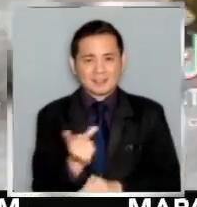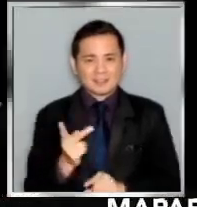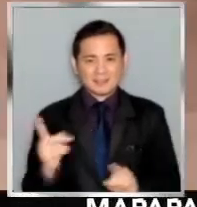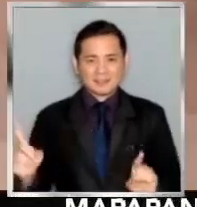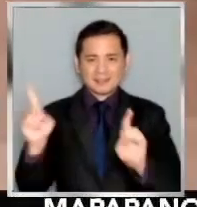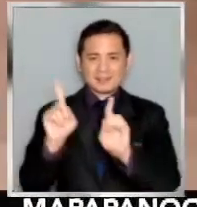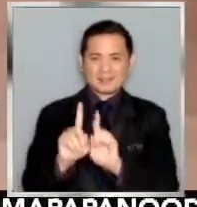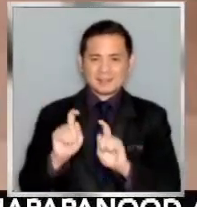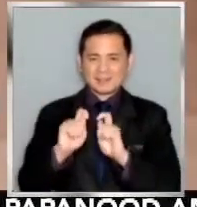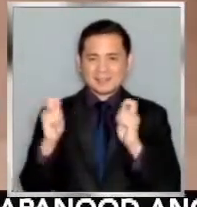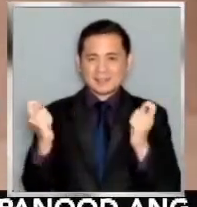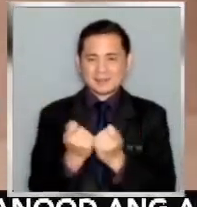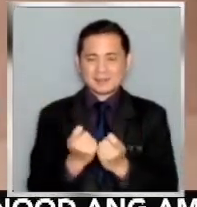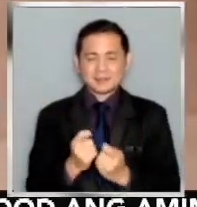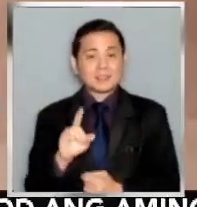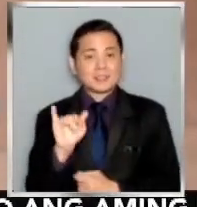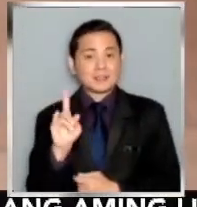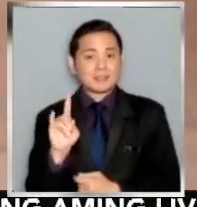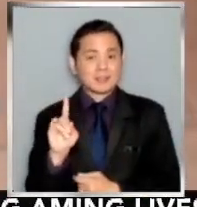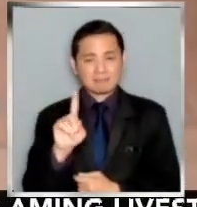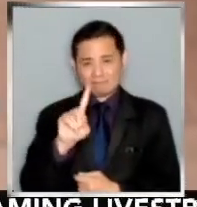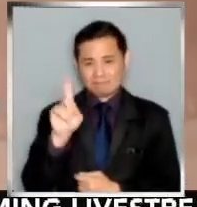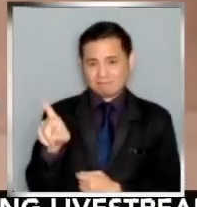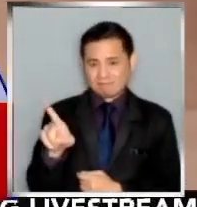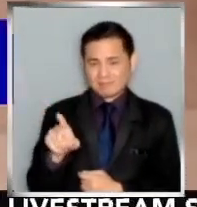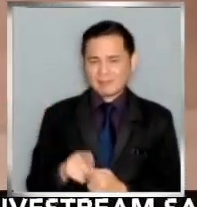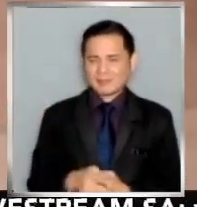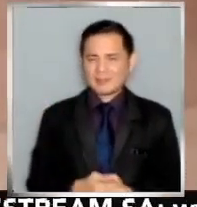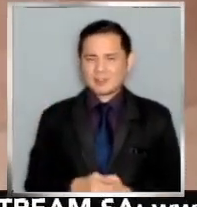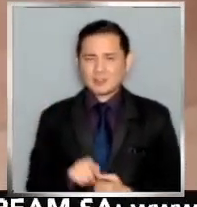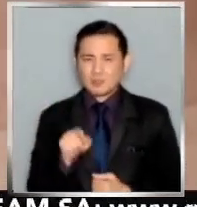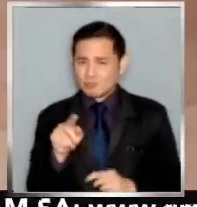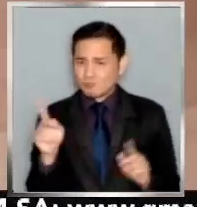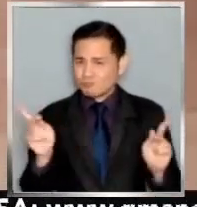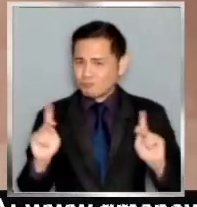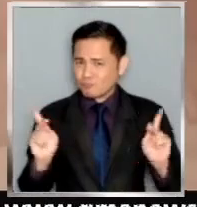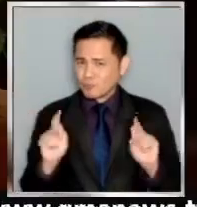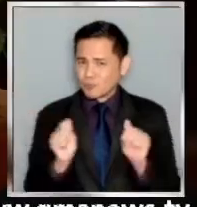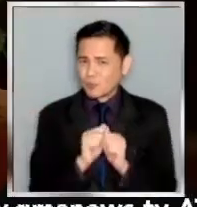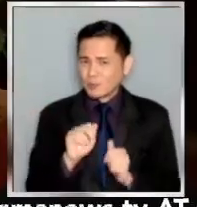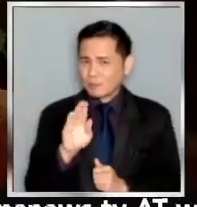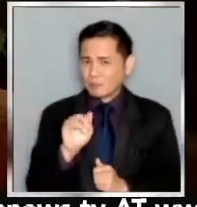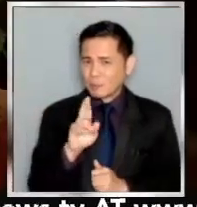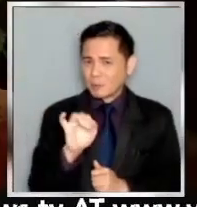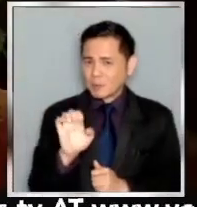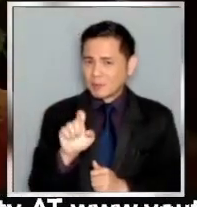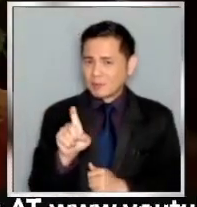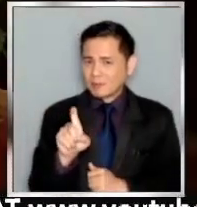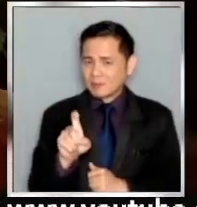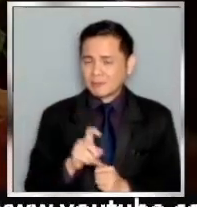kaya? I'm asking you as David, ha? Kinikilig ka ba kay Barbie?